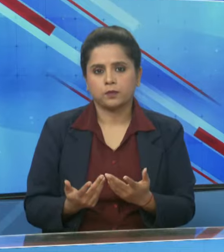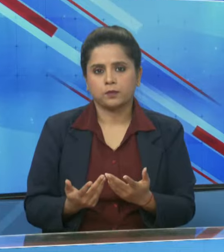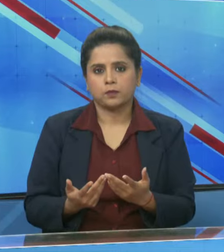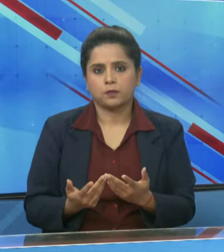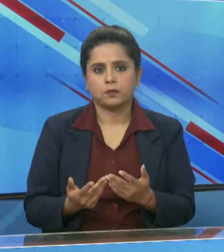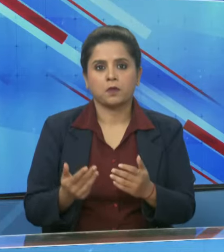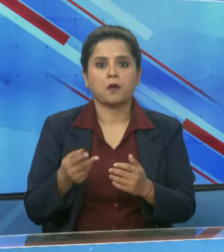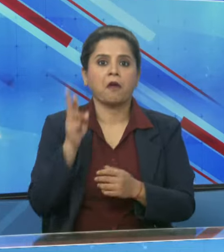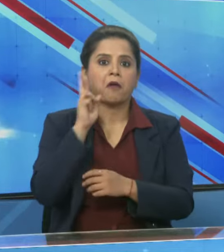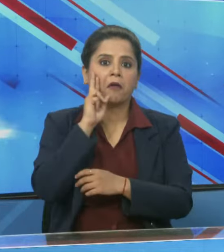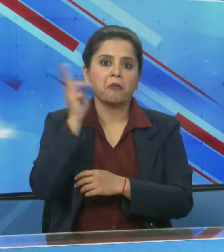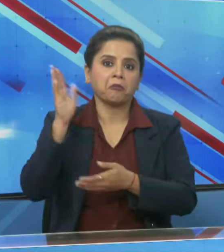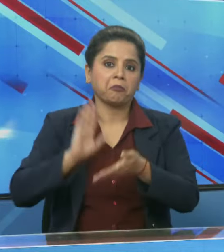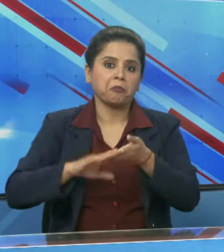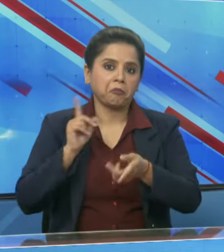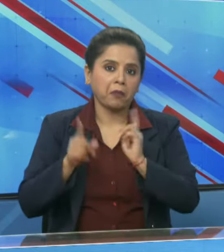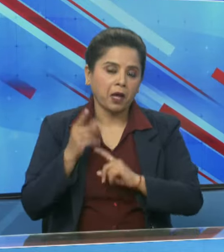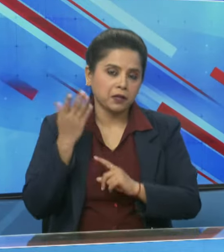अंबानी जी की शादी है,